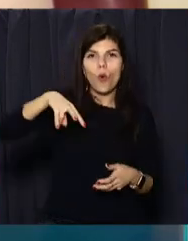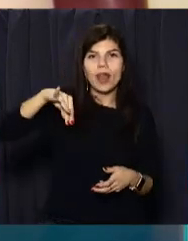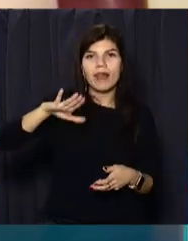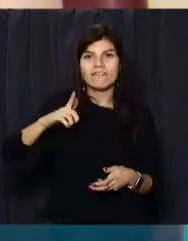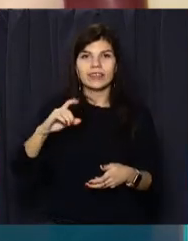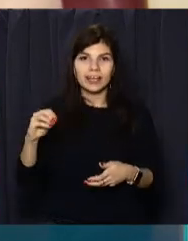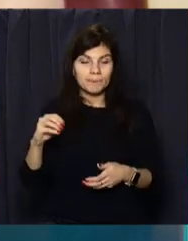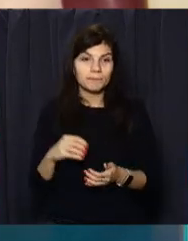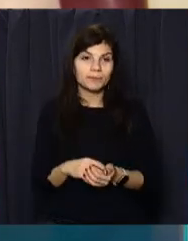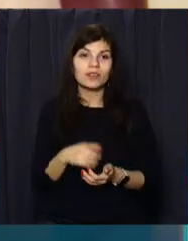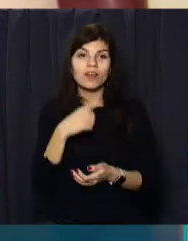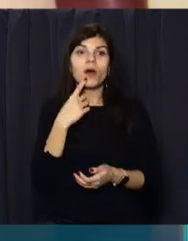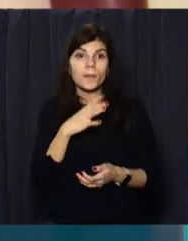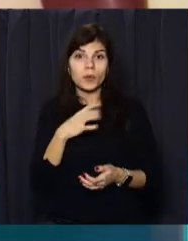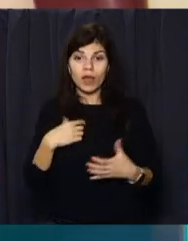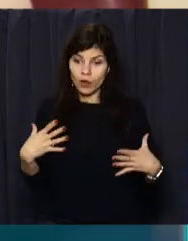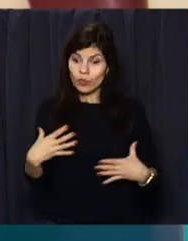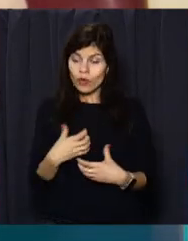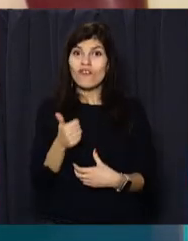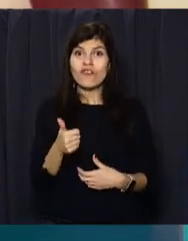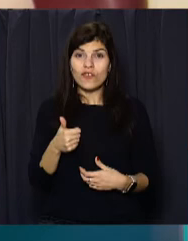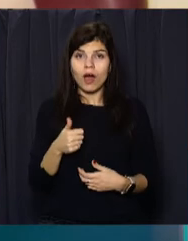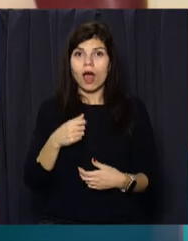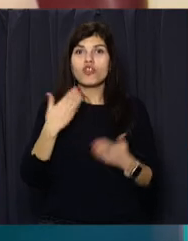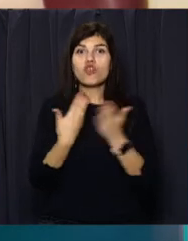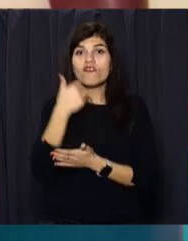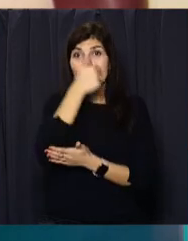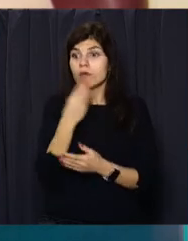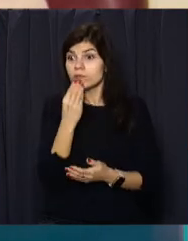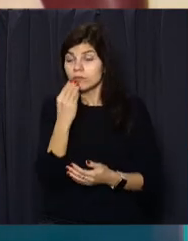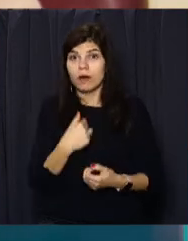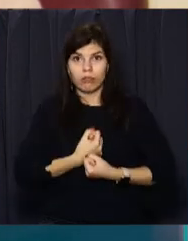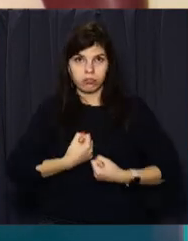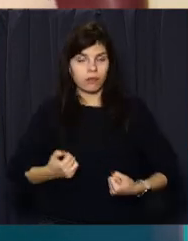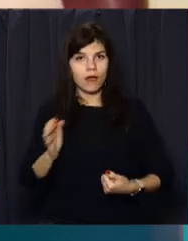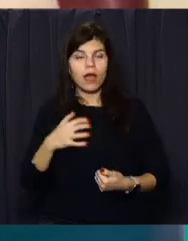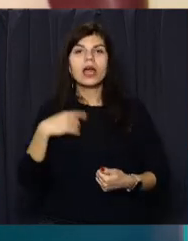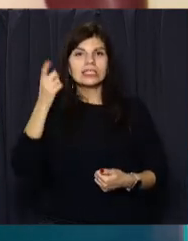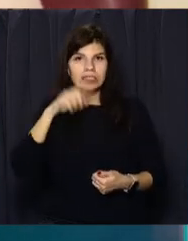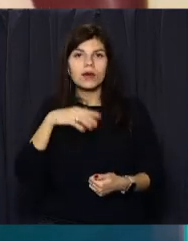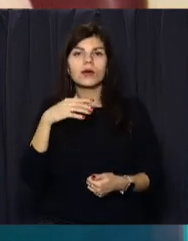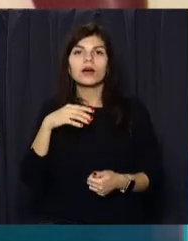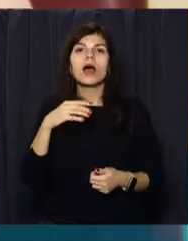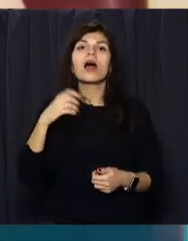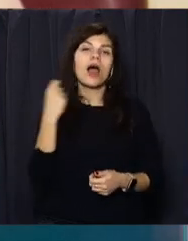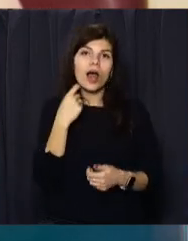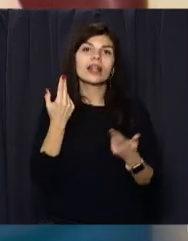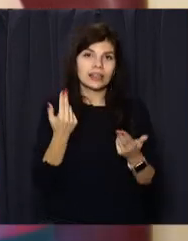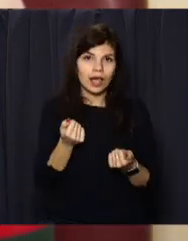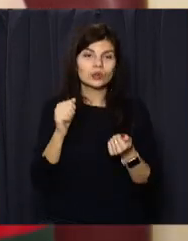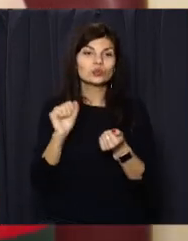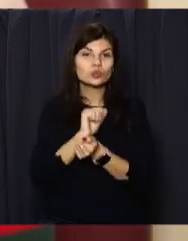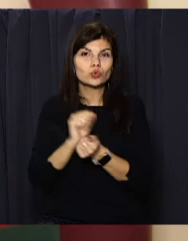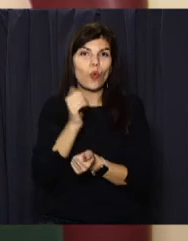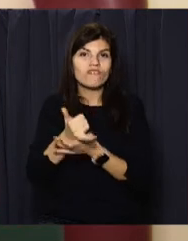активно худла, і це припадало якраз на новорічні свята, то я запікала собі крильця, я вживала алкоголь, так,